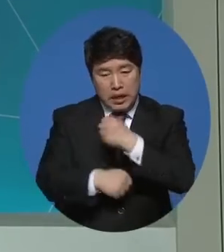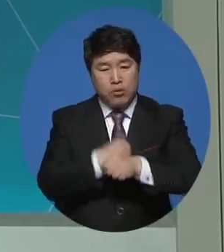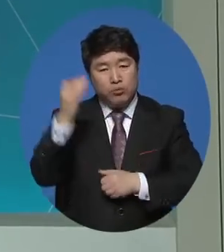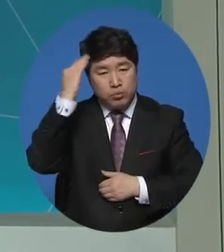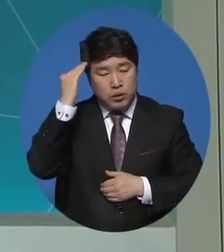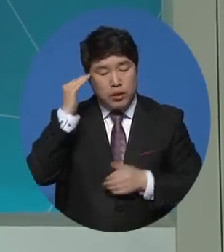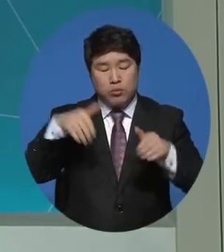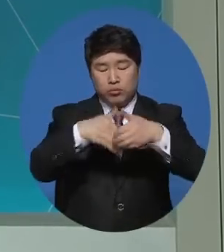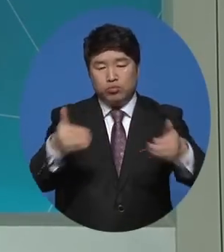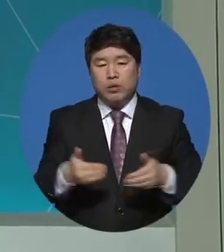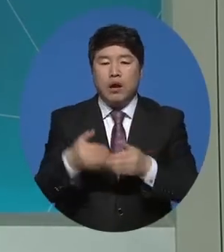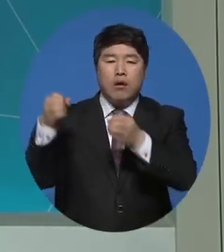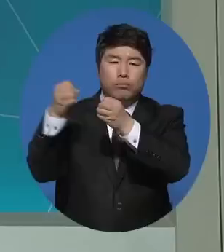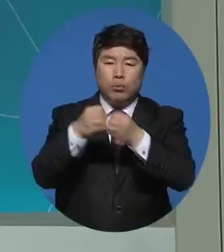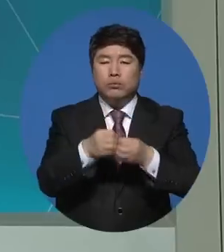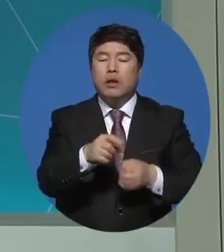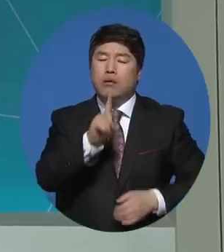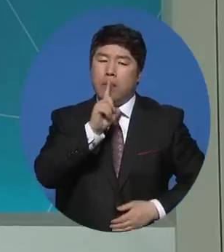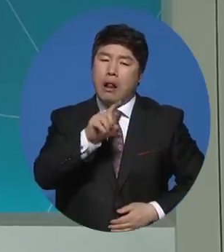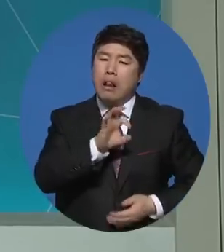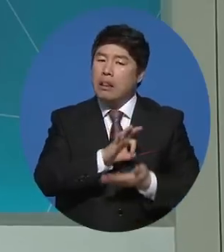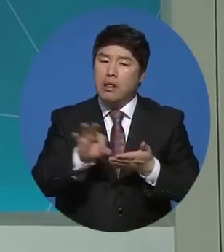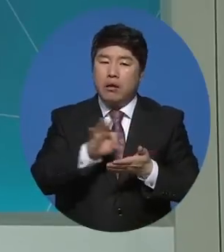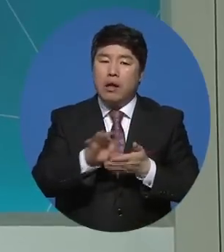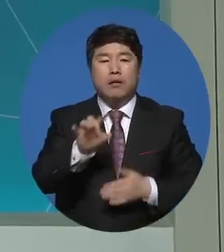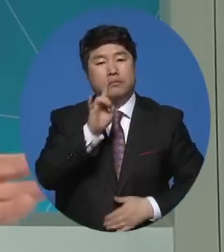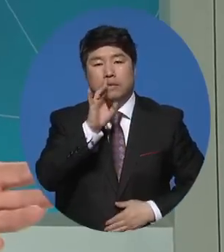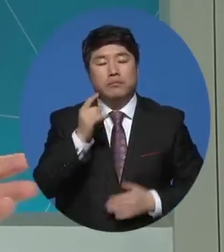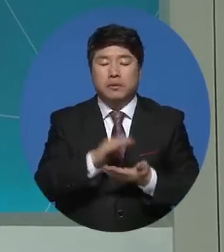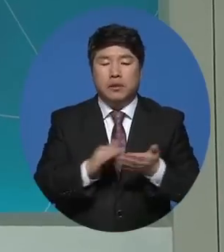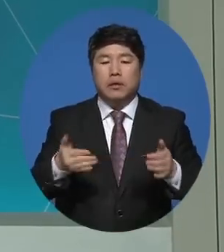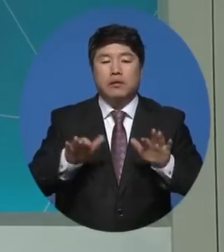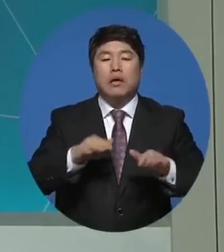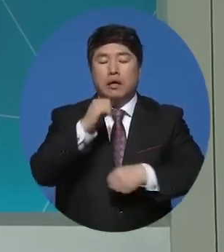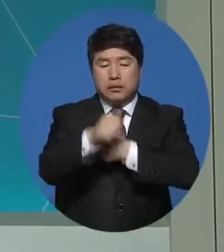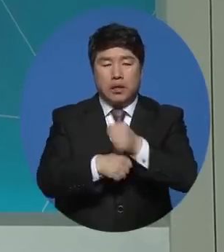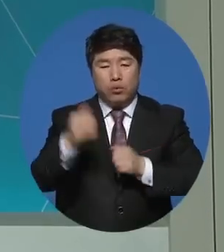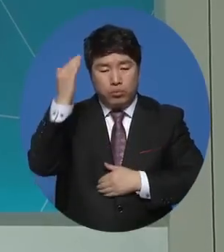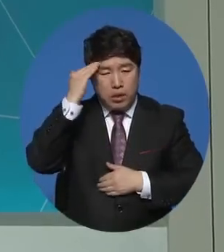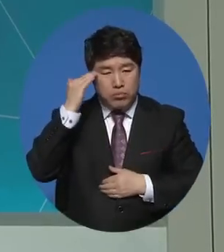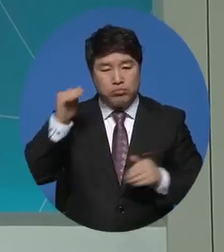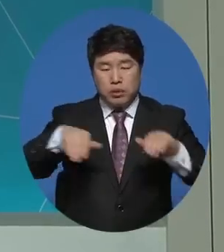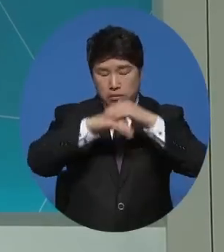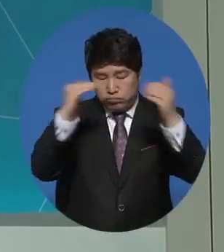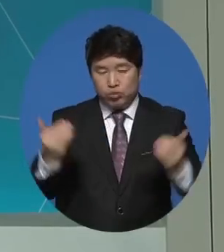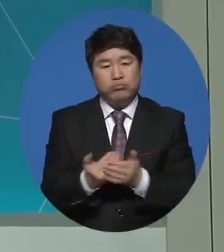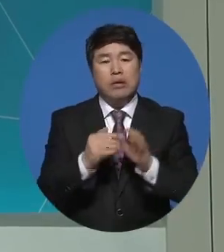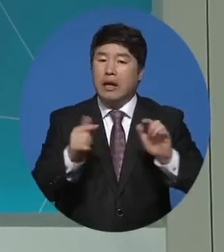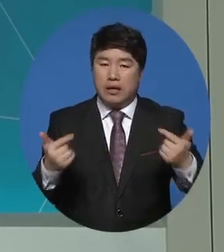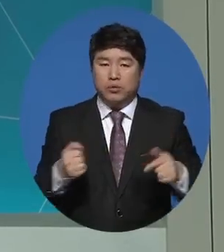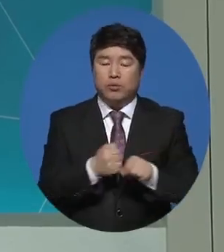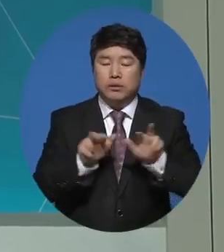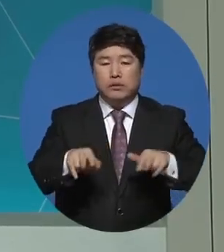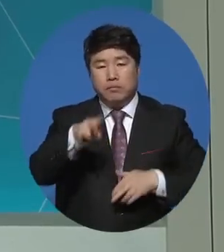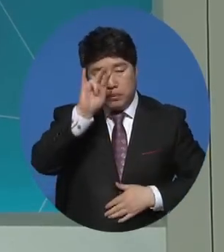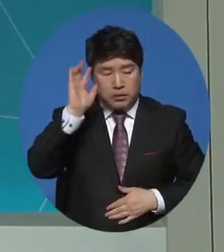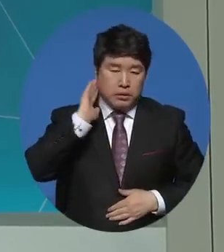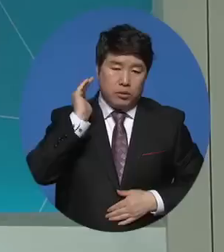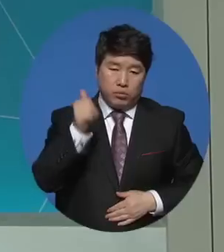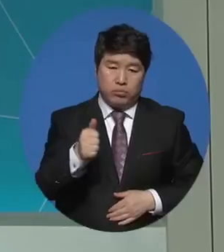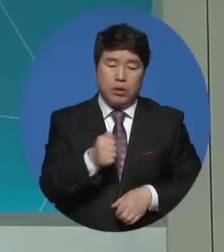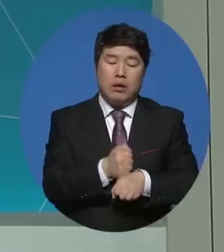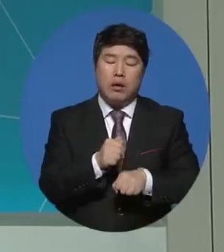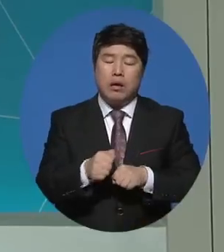보수라는 이름을 써서도 사실은 안 됩니다 근데 자유 한국단 전체가 그런게 아니고 지금 박근혜 대통령과 박근혜